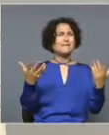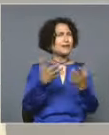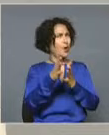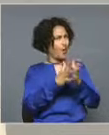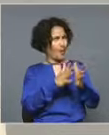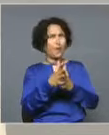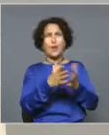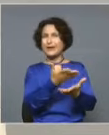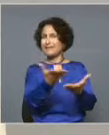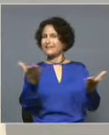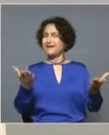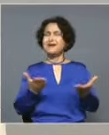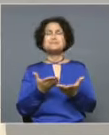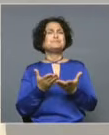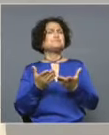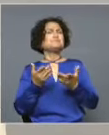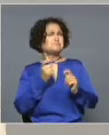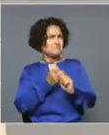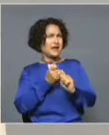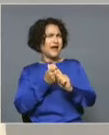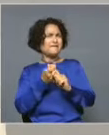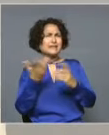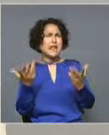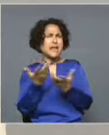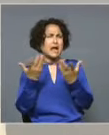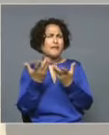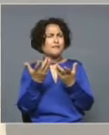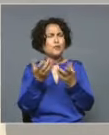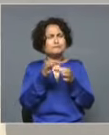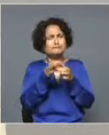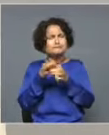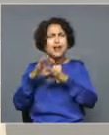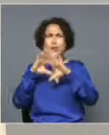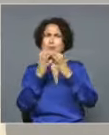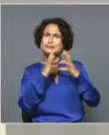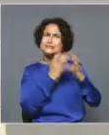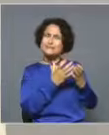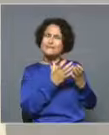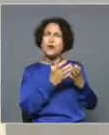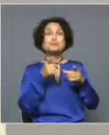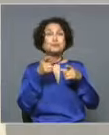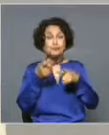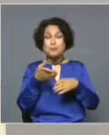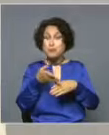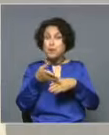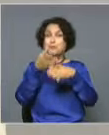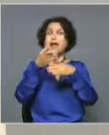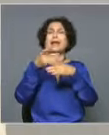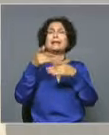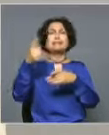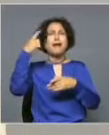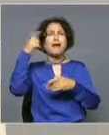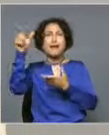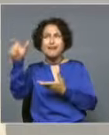люди, правят някакво малко общество и дори помагат на героя, четенето помага на героя